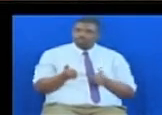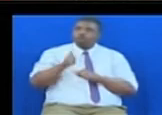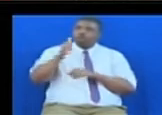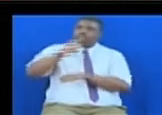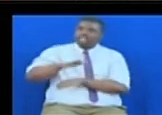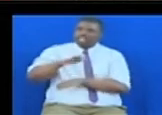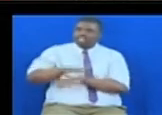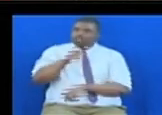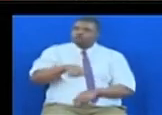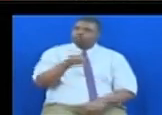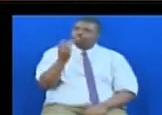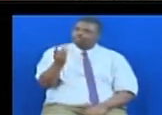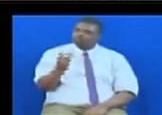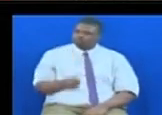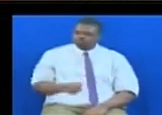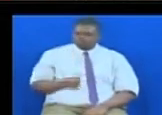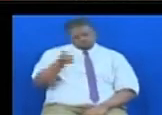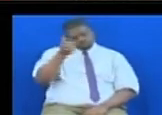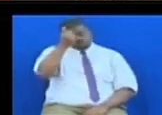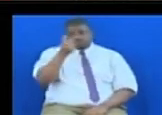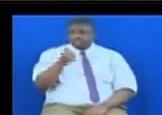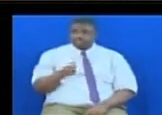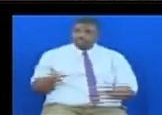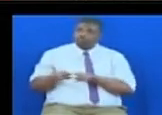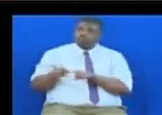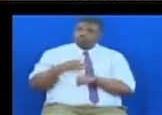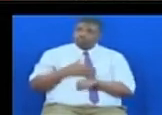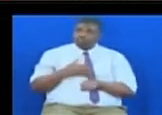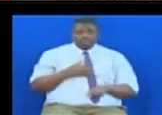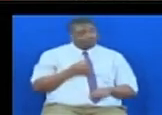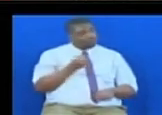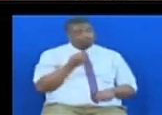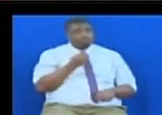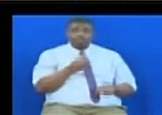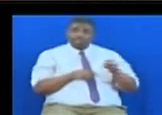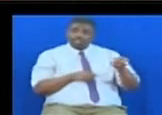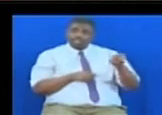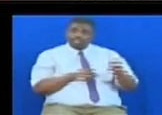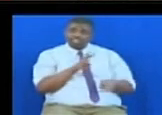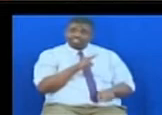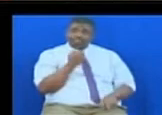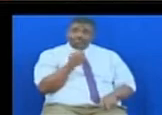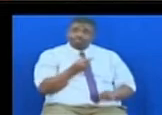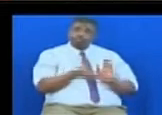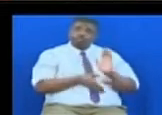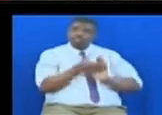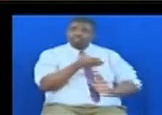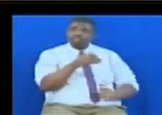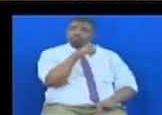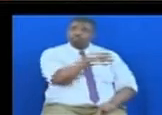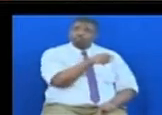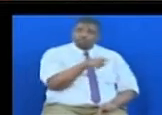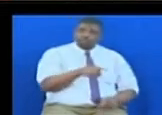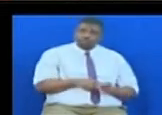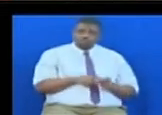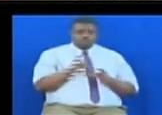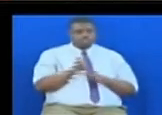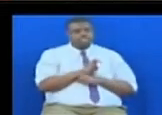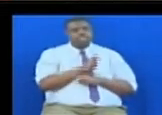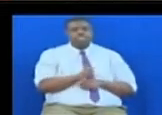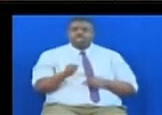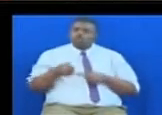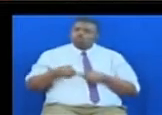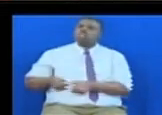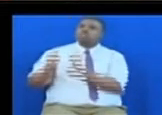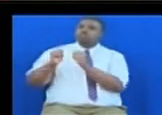watu watatu. Kumbukeni ndugu zangu, alipoumia Tundu Lissu, Chadema walisema kuanzia wakati ule wangejilinda wao